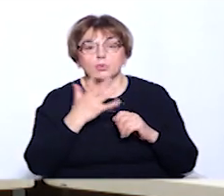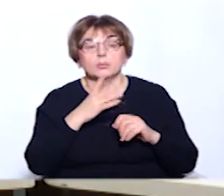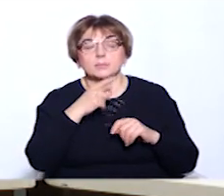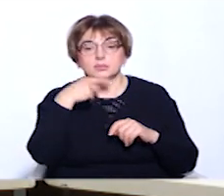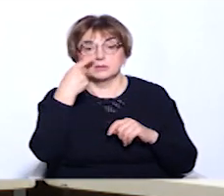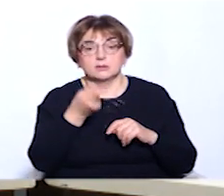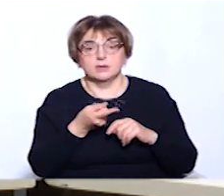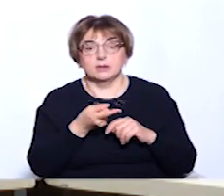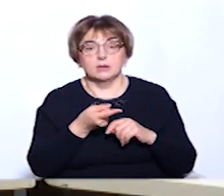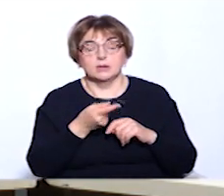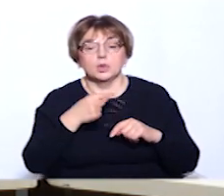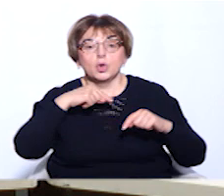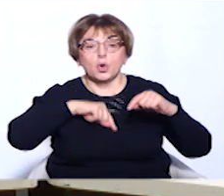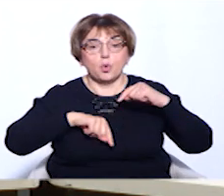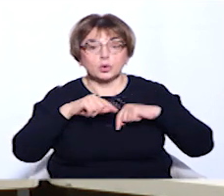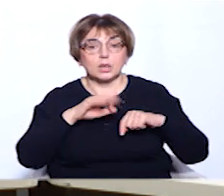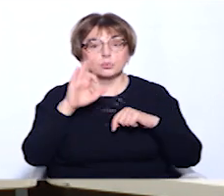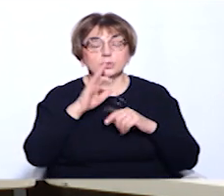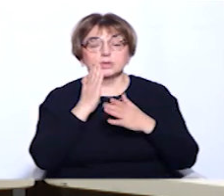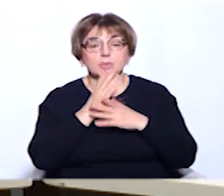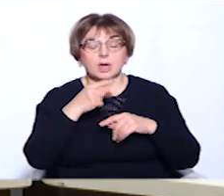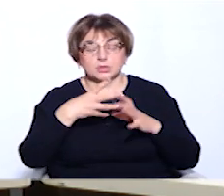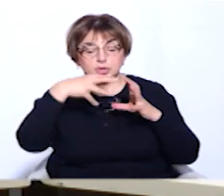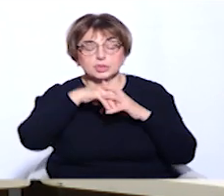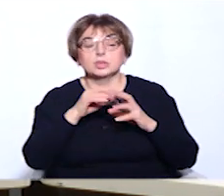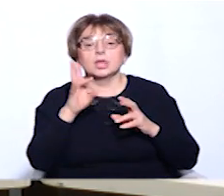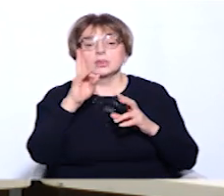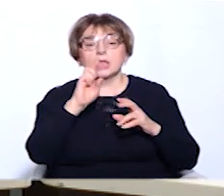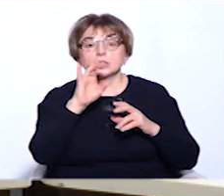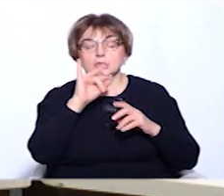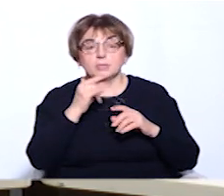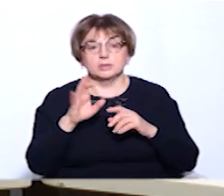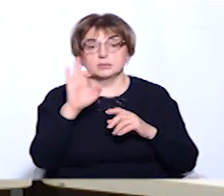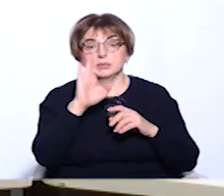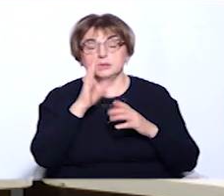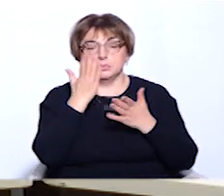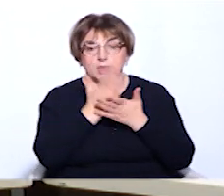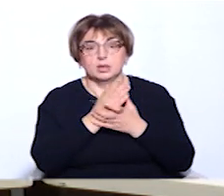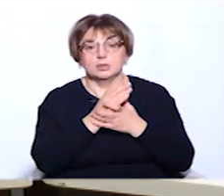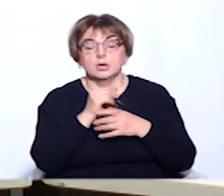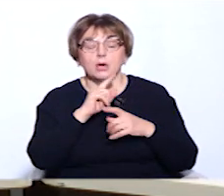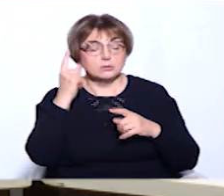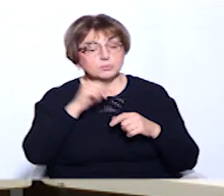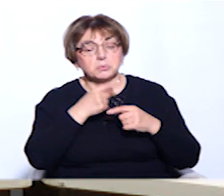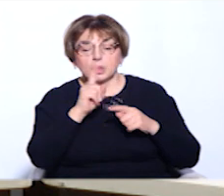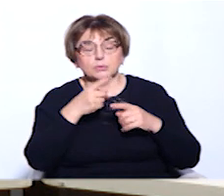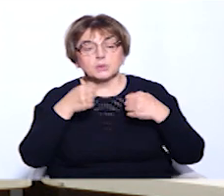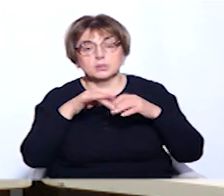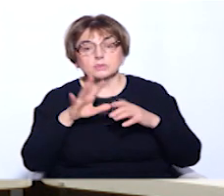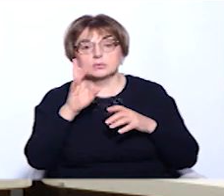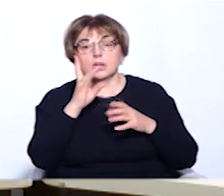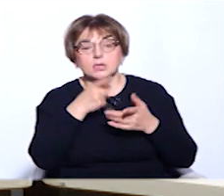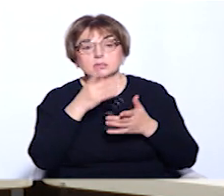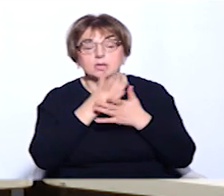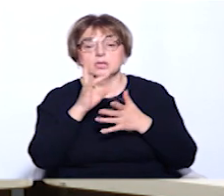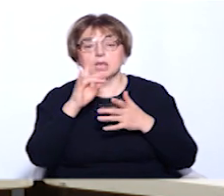თქვა, რომ ორგანული ქიმია ეს არის ნახშირბადის ქიმია. რატომ გადაწყვიტა მან ასე, რომ ეს იყო ნახშირბადის ქიმია? ძირითადი